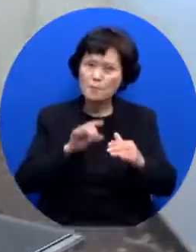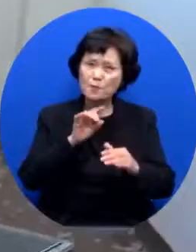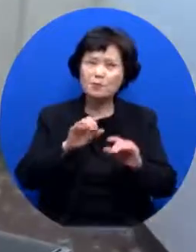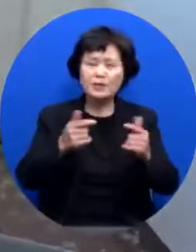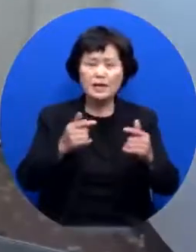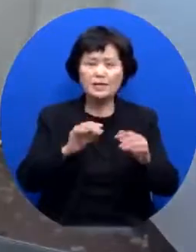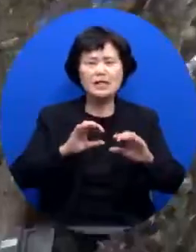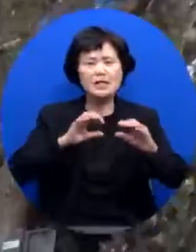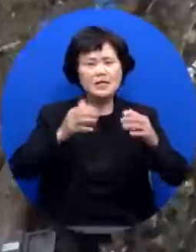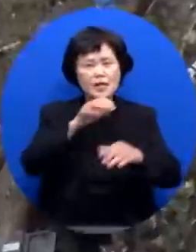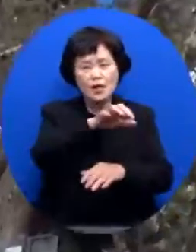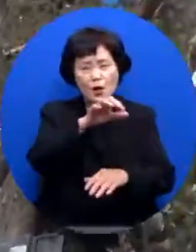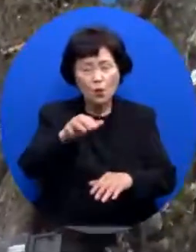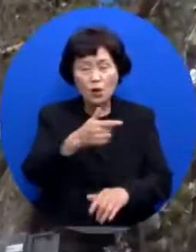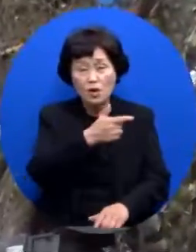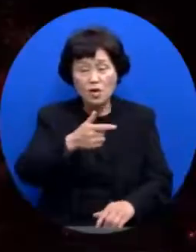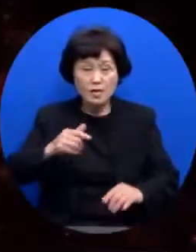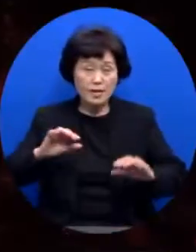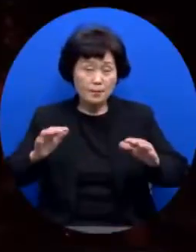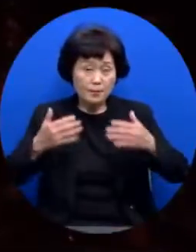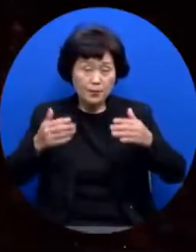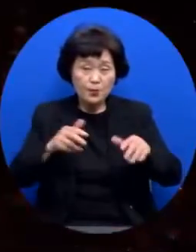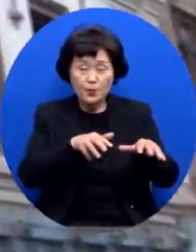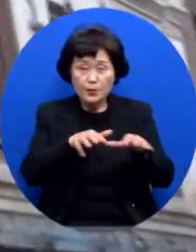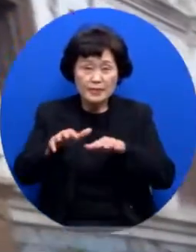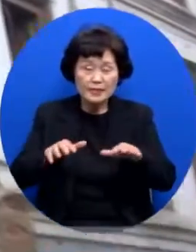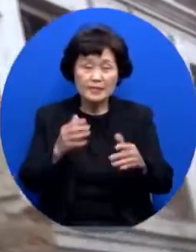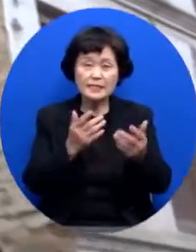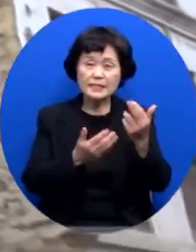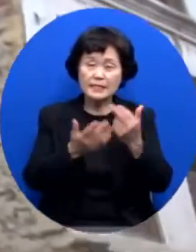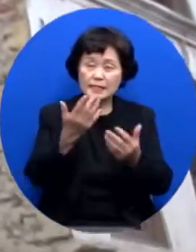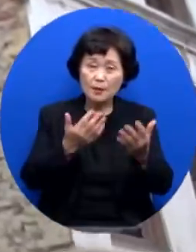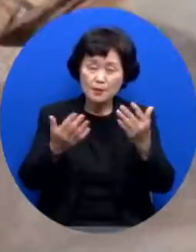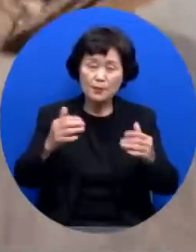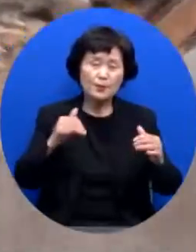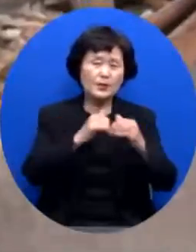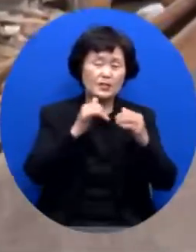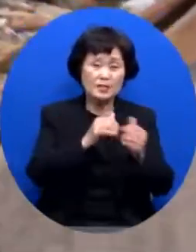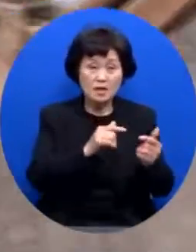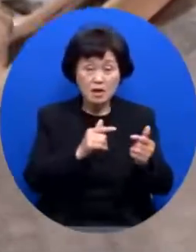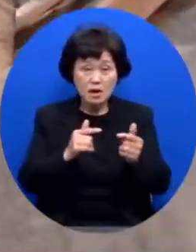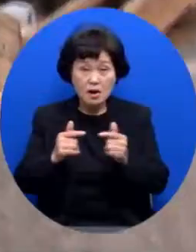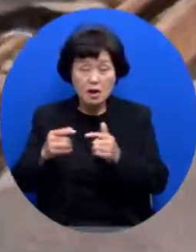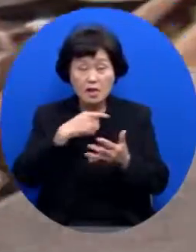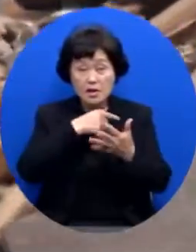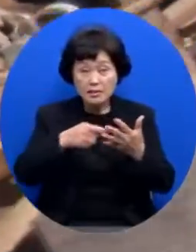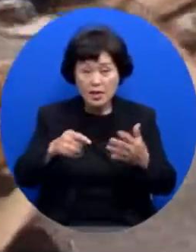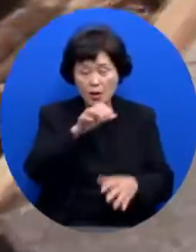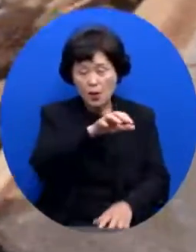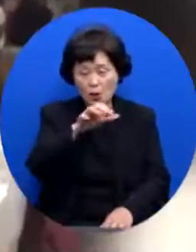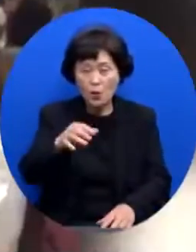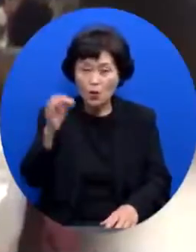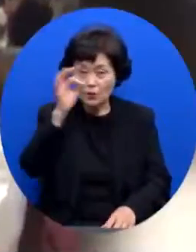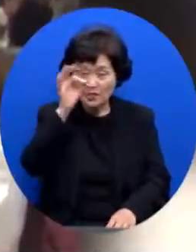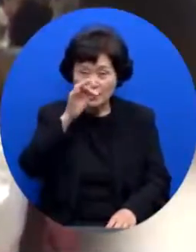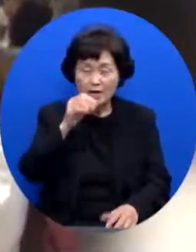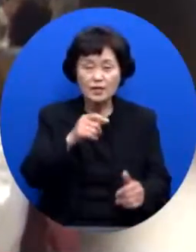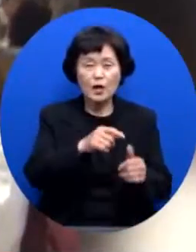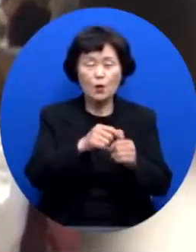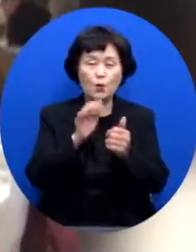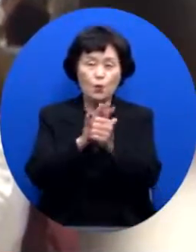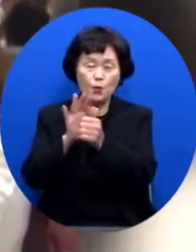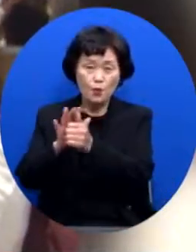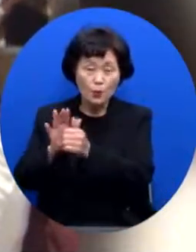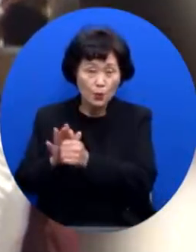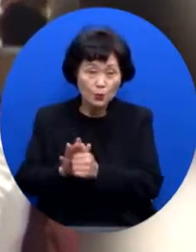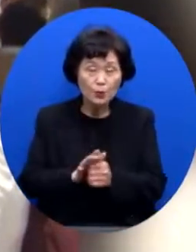각국에서 발생한 태풍과 지진, 산불, 전쟁 등 재난과 재해 현장을 찾아 구호 활동과 모금